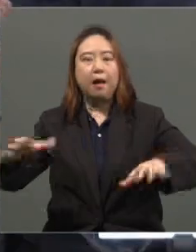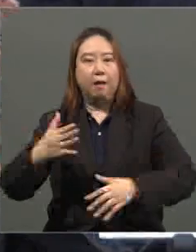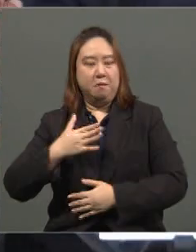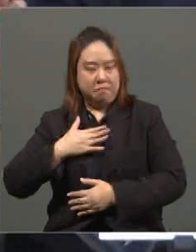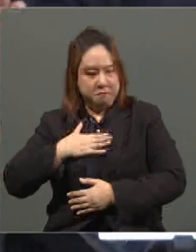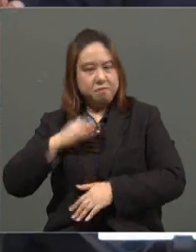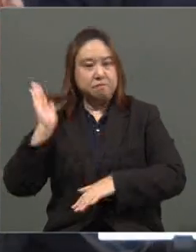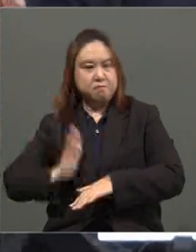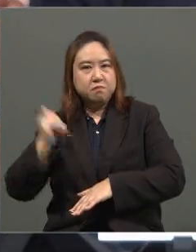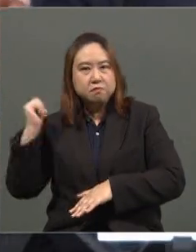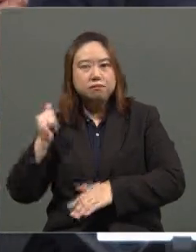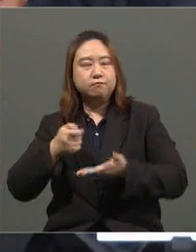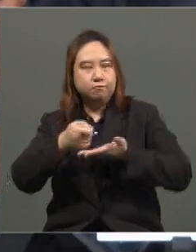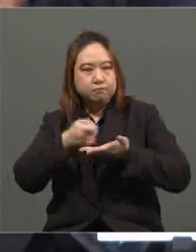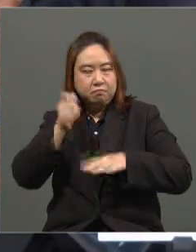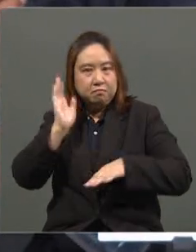ซียน